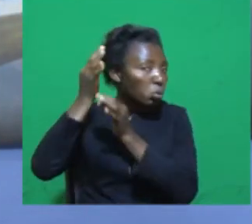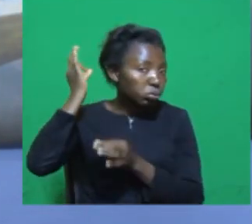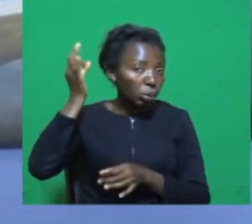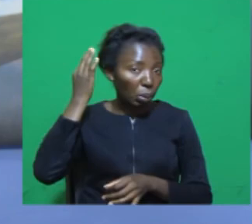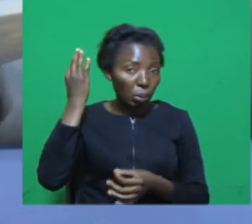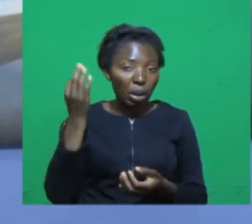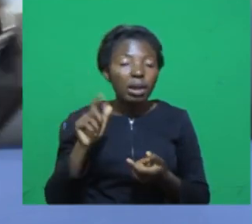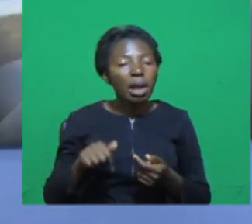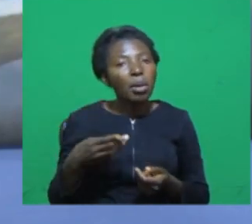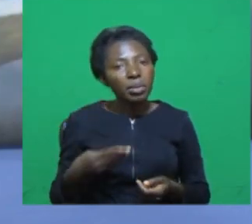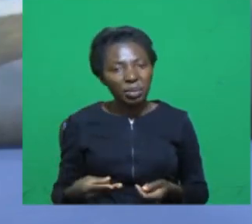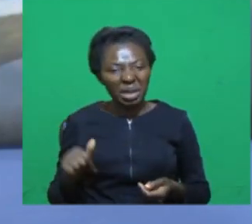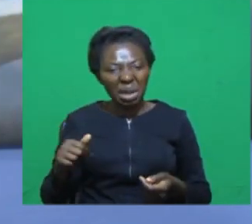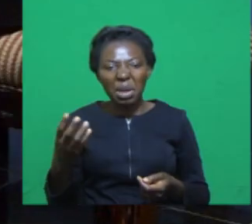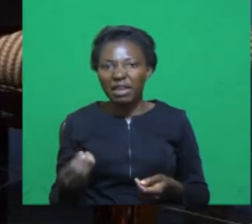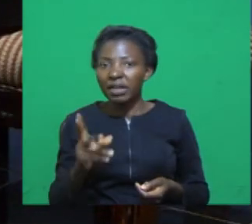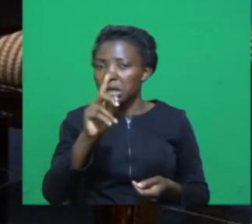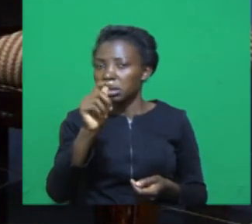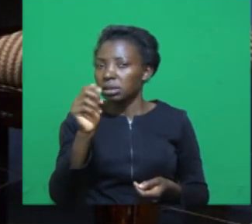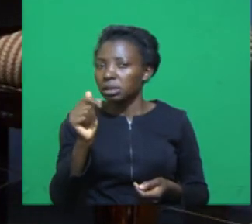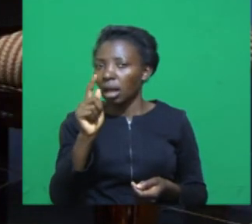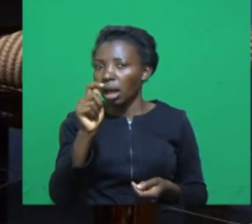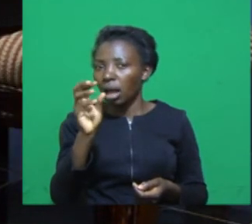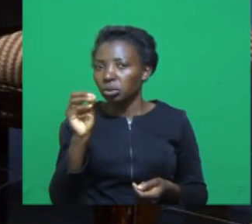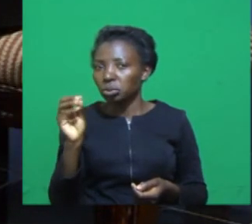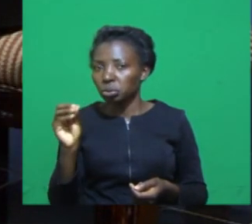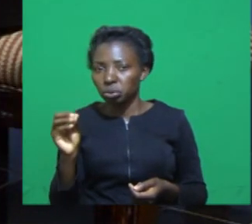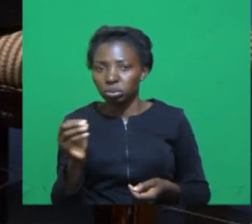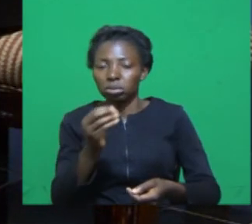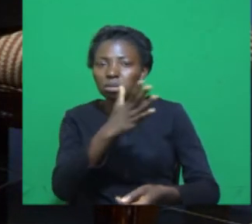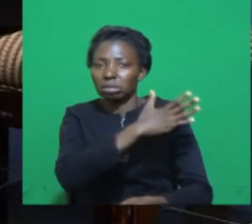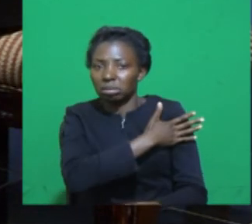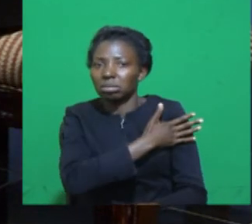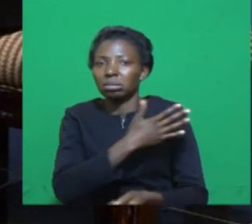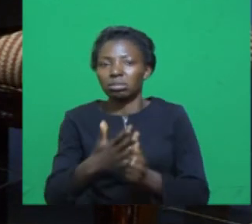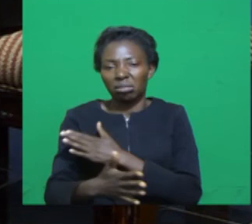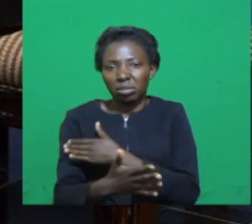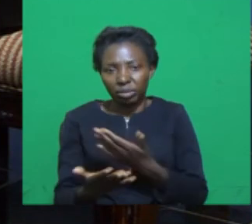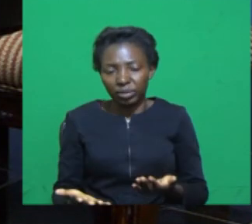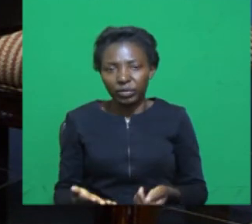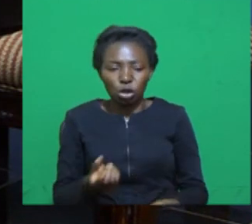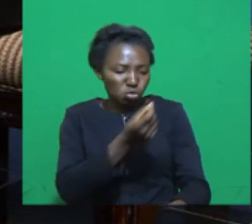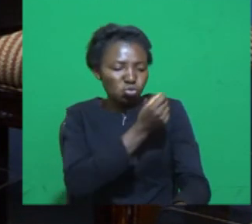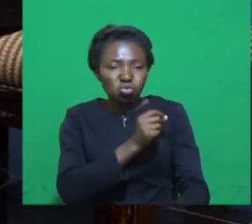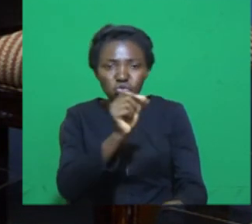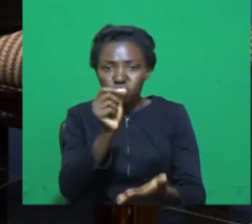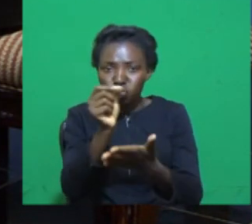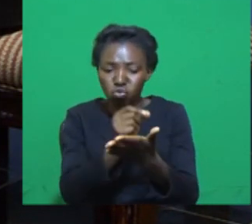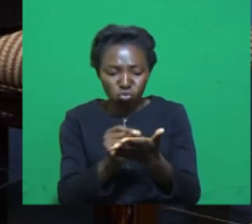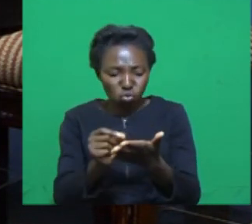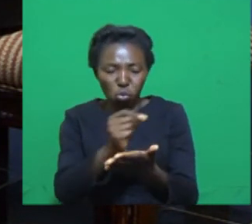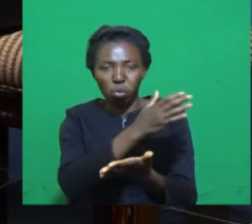vakupfeka matatu. Matatu. vari